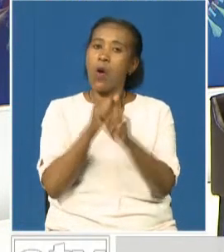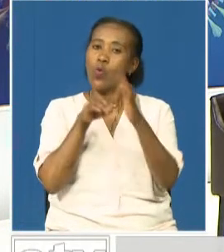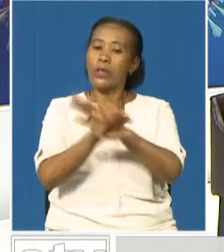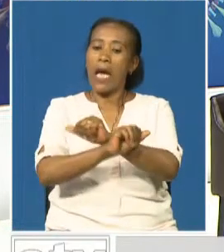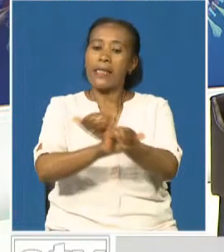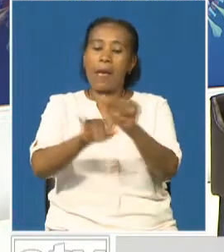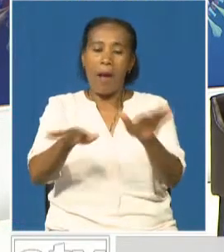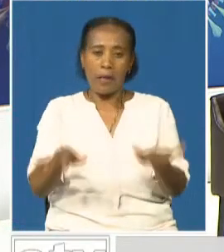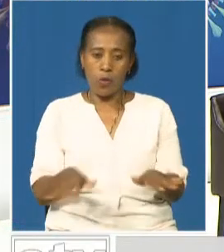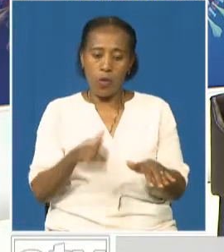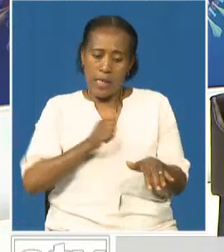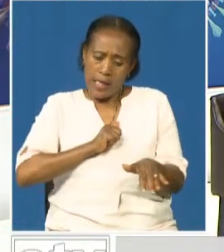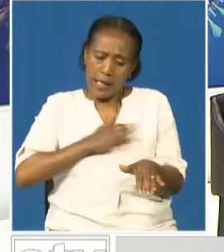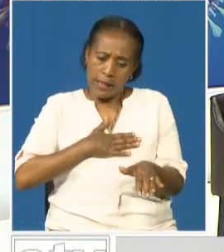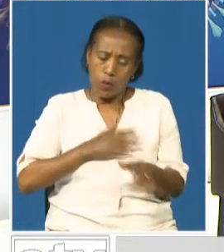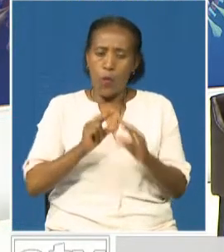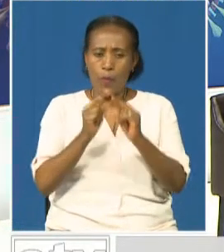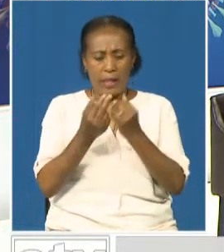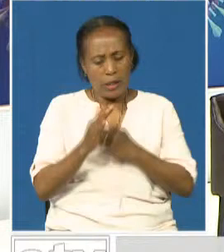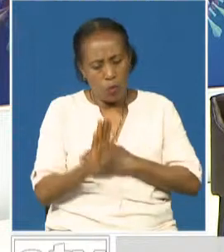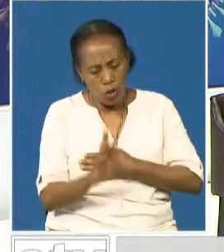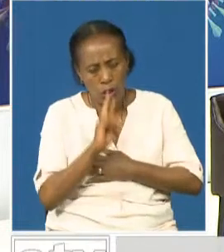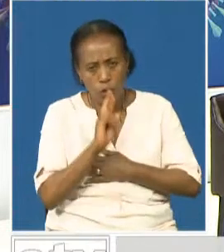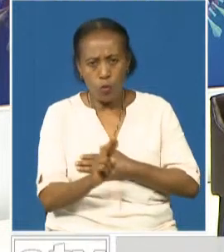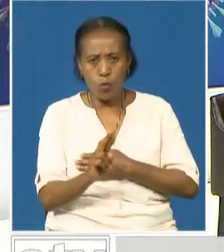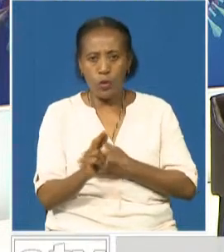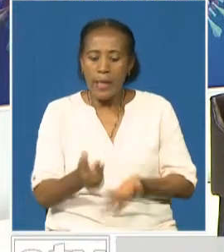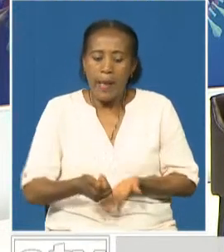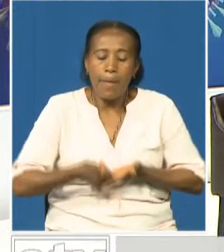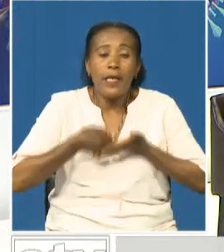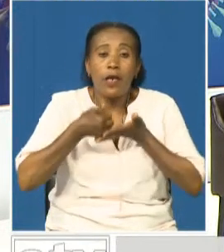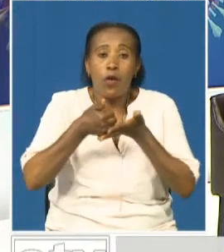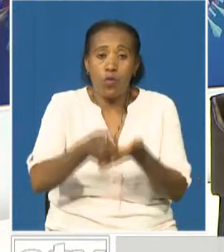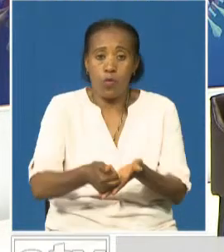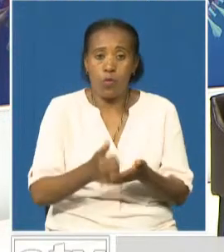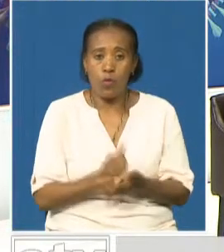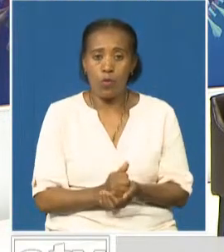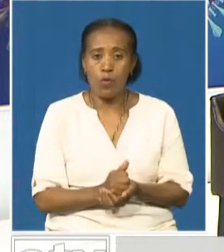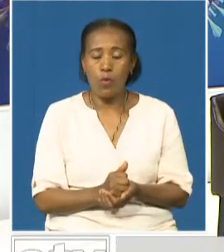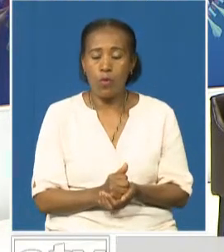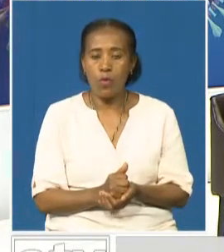አሰማርተው ራሳቸውንም ቤተሰቦቻቸውንም የሚረዱ